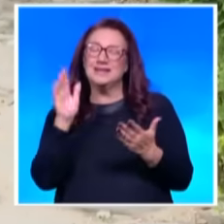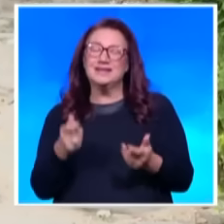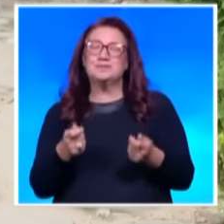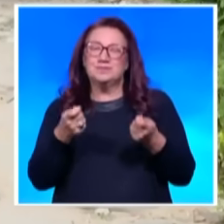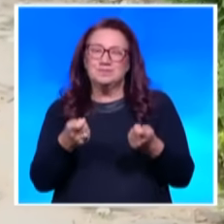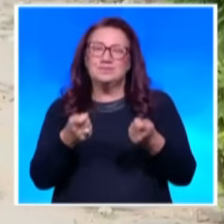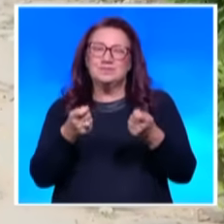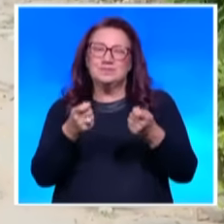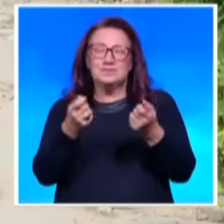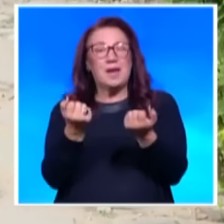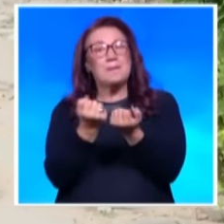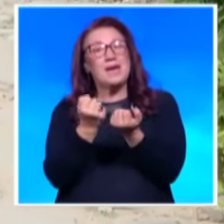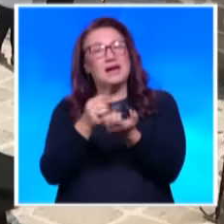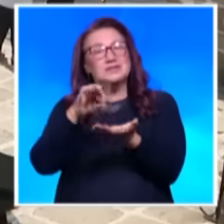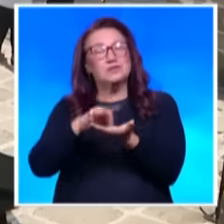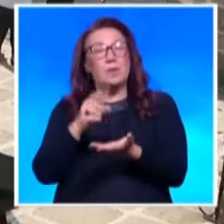на първото й чудо.